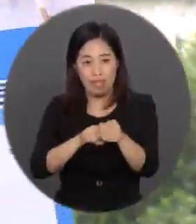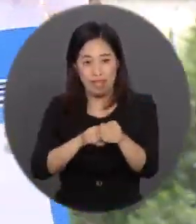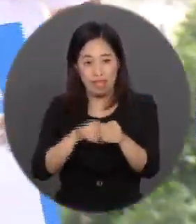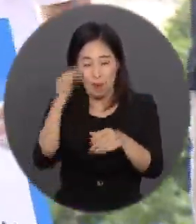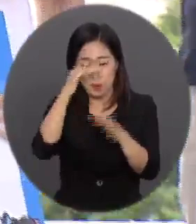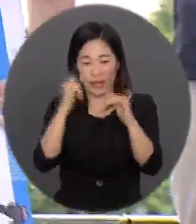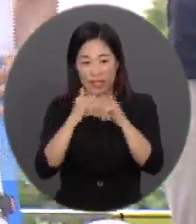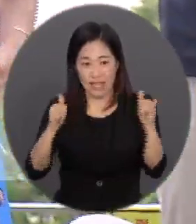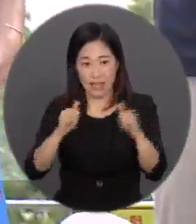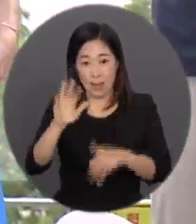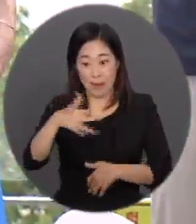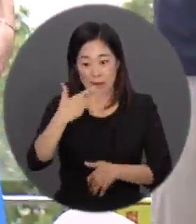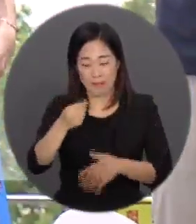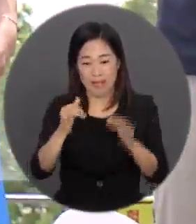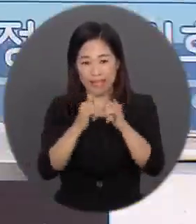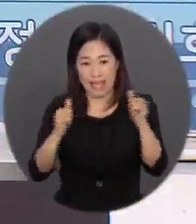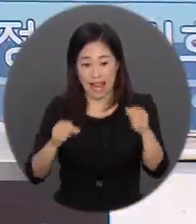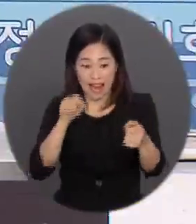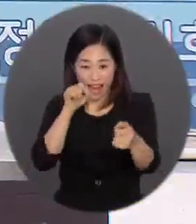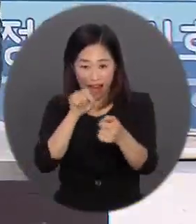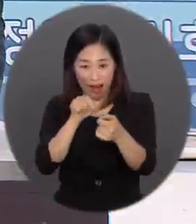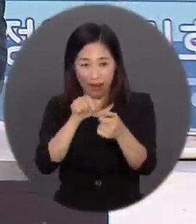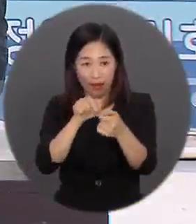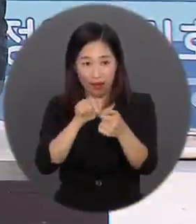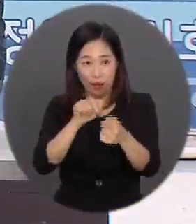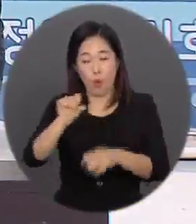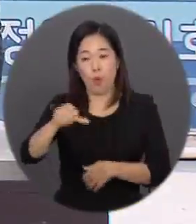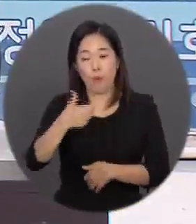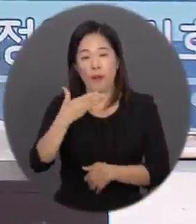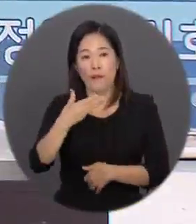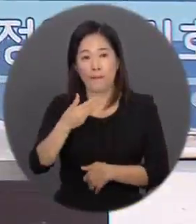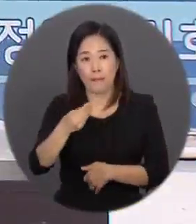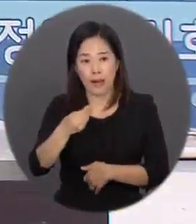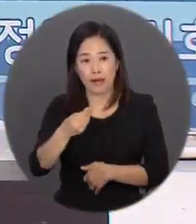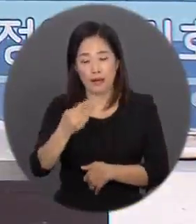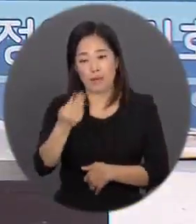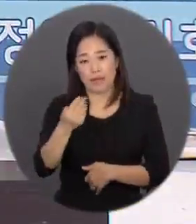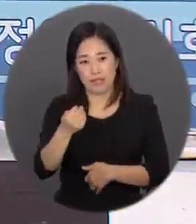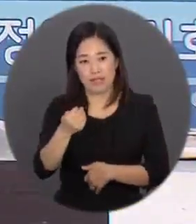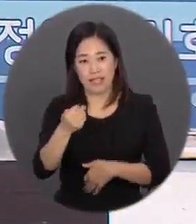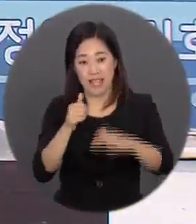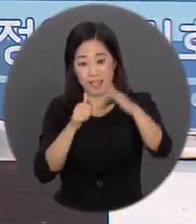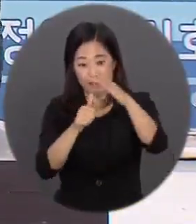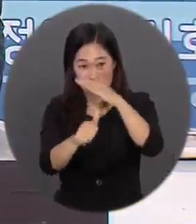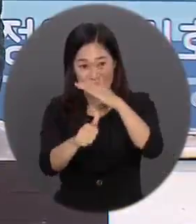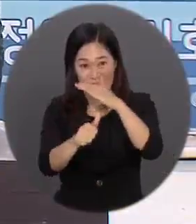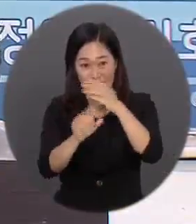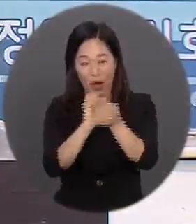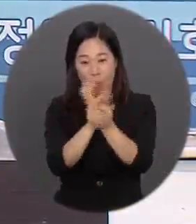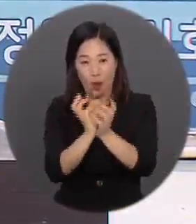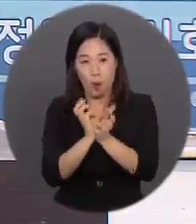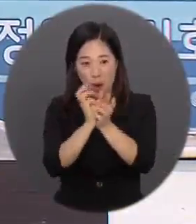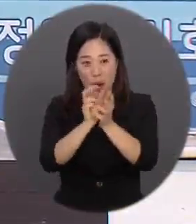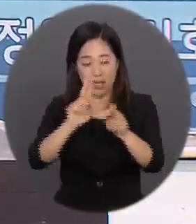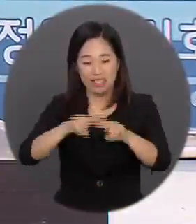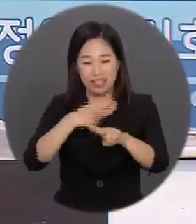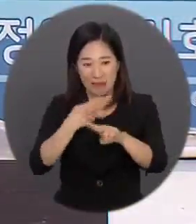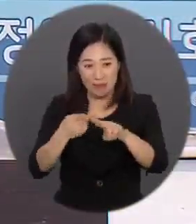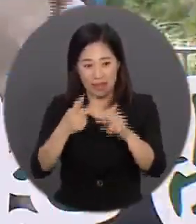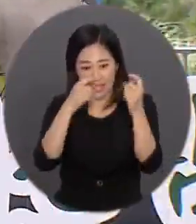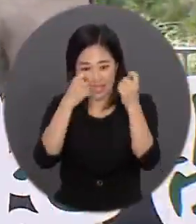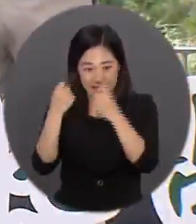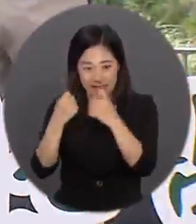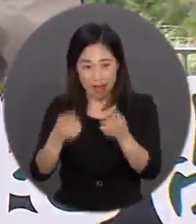800만 명에 성큼 다가선 겁니다. 500만 번째 입장을 축하하는 꽃다발과 기념품, 선물도 푸짐하게